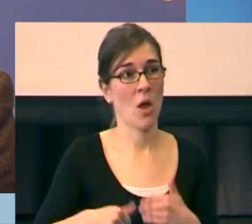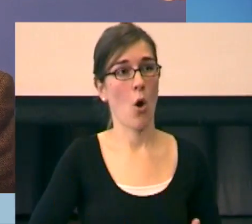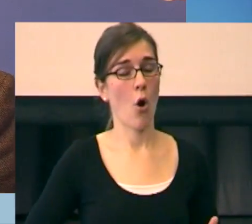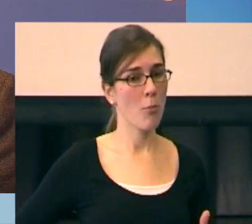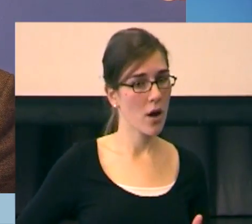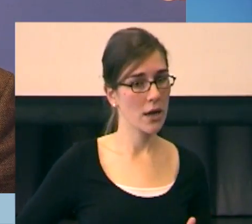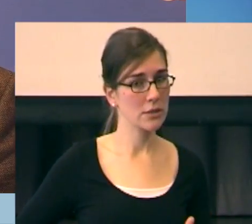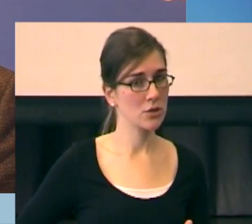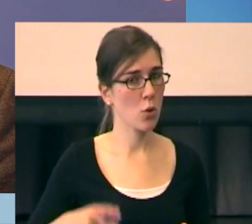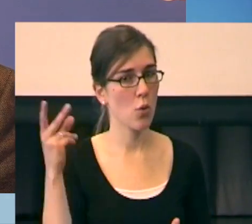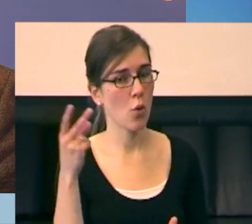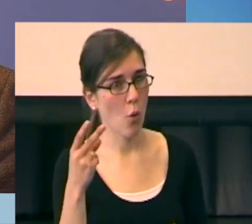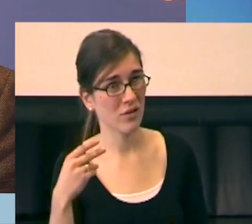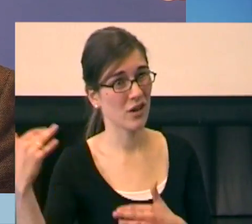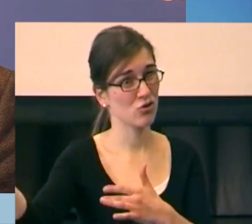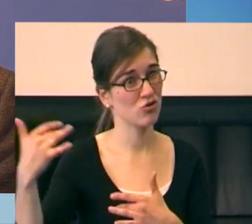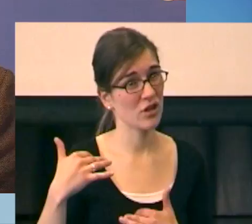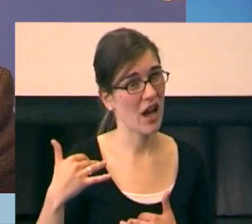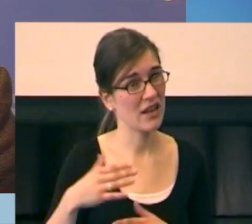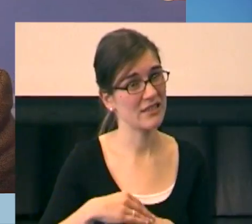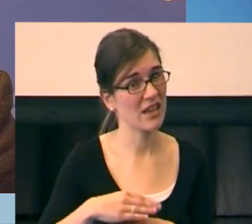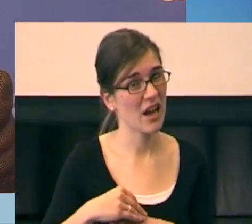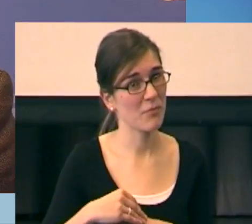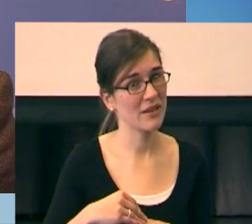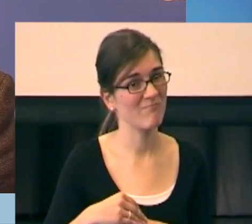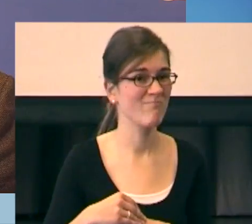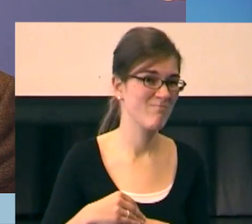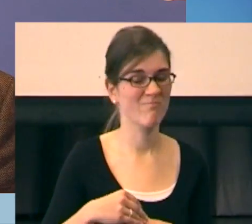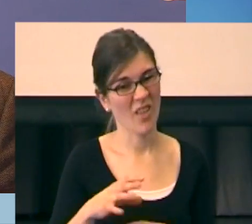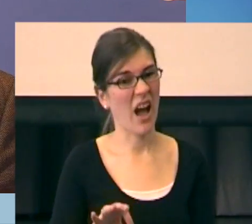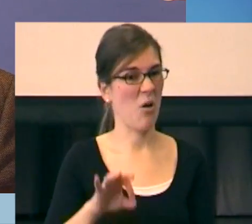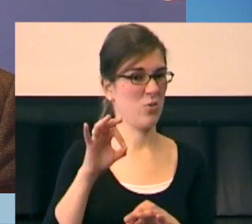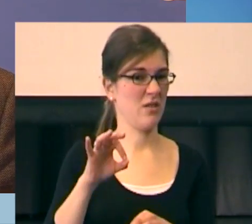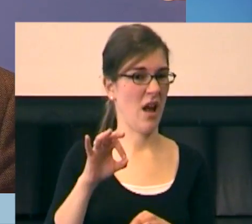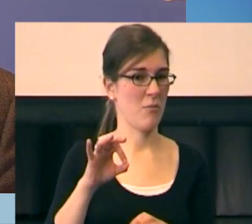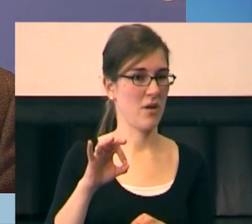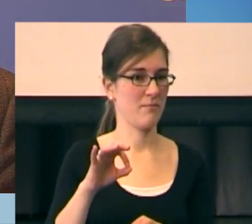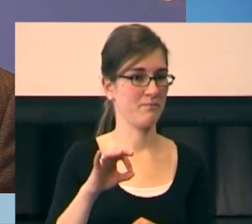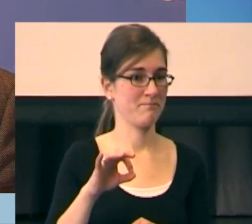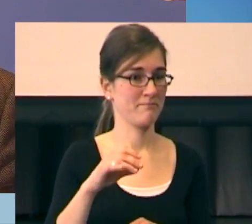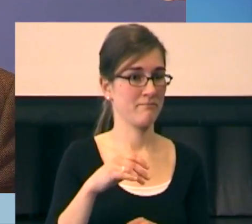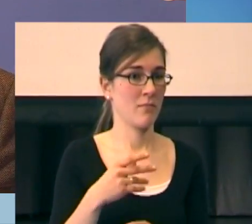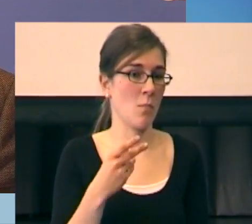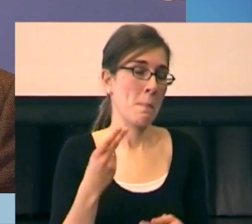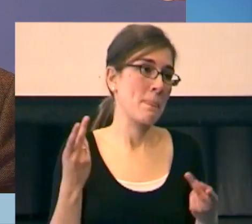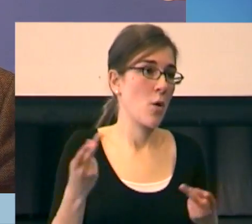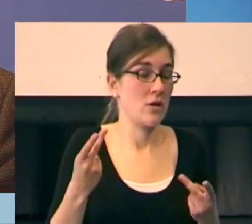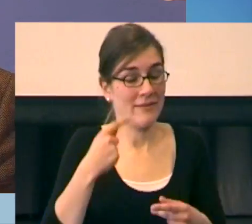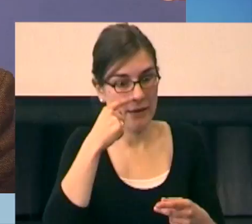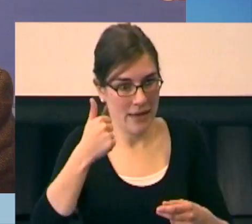oder Strahlentherapie nur in Ausnahmefällen oder wenn es an einer Stelle ein lokales Problem gibt.